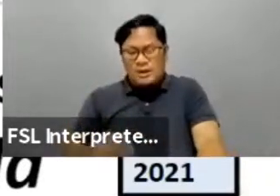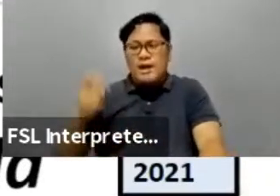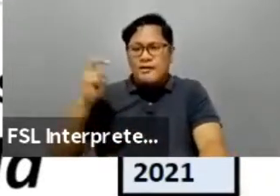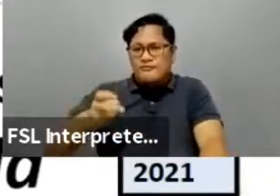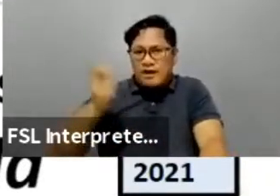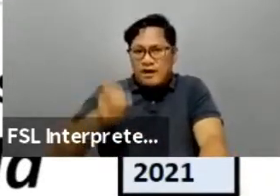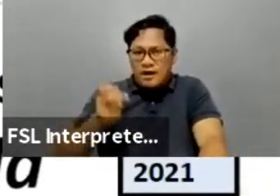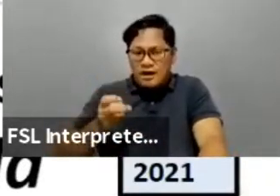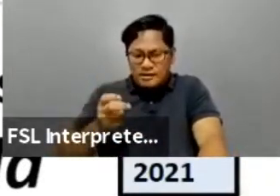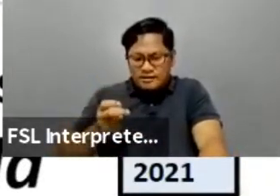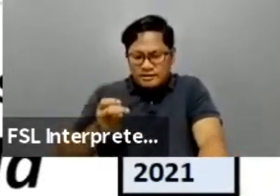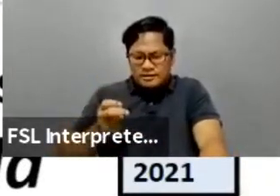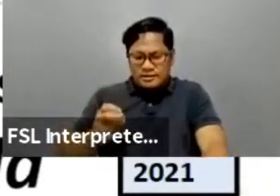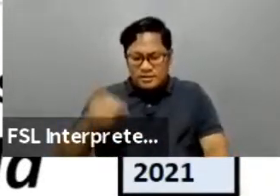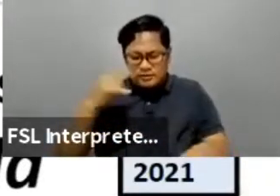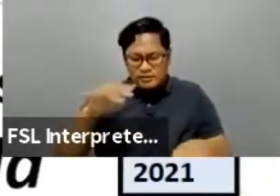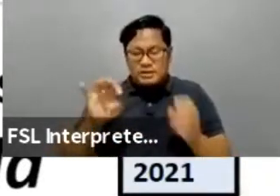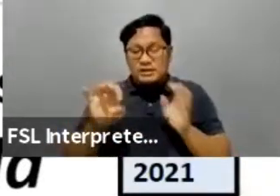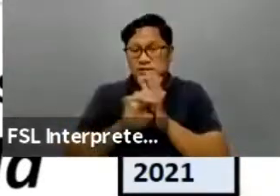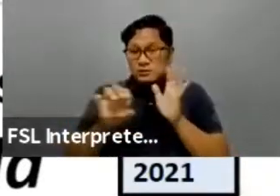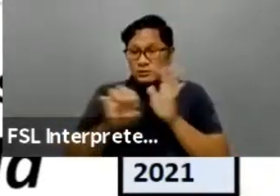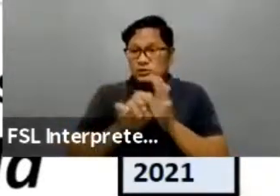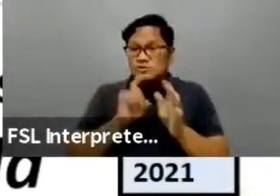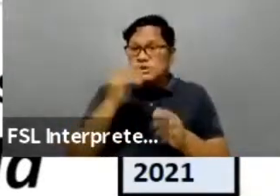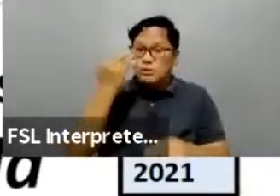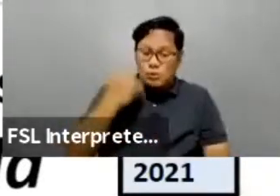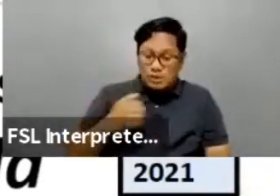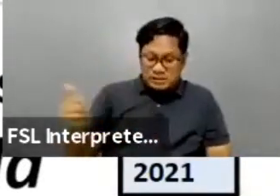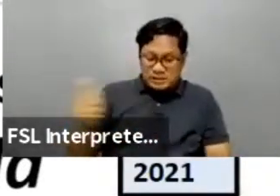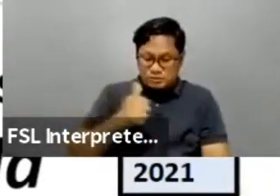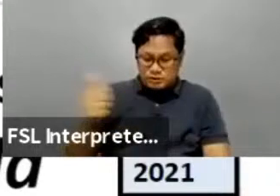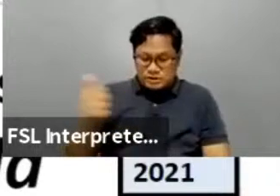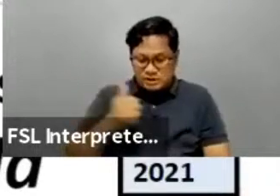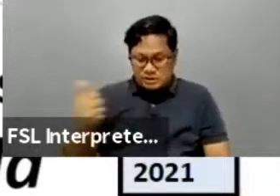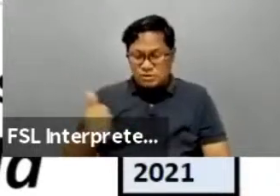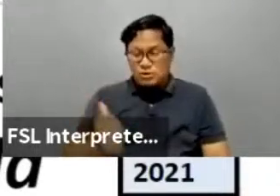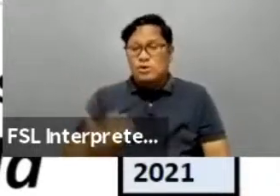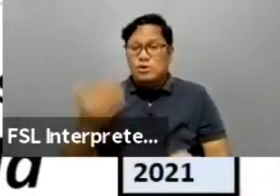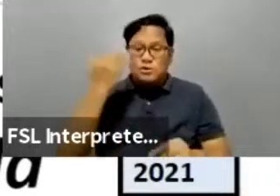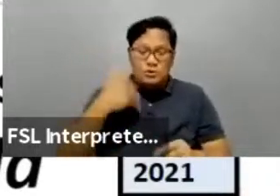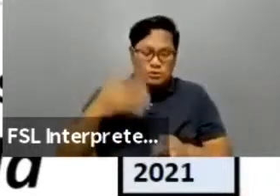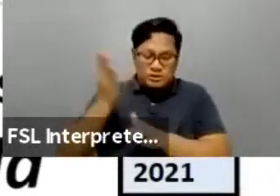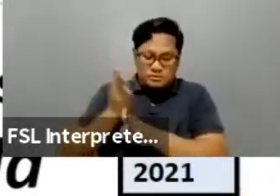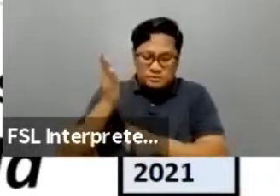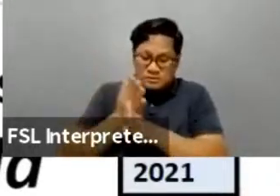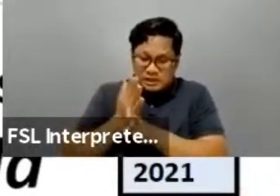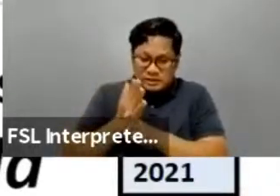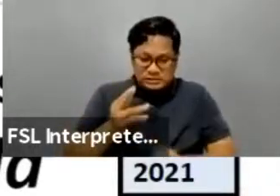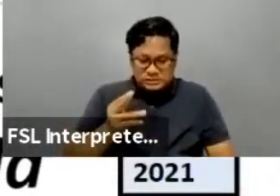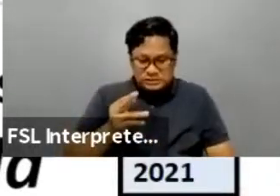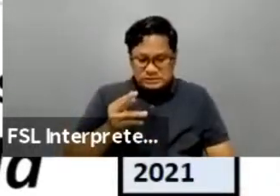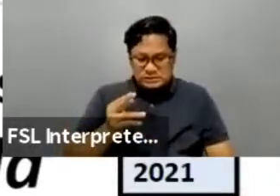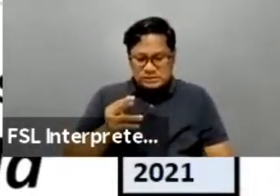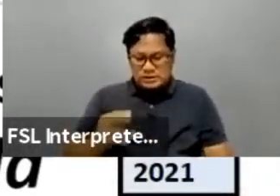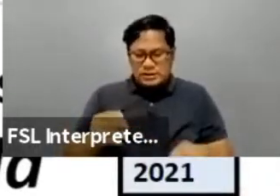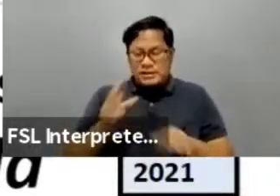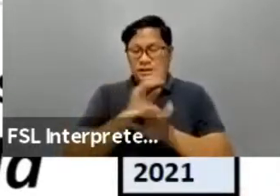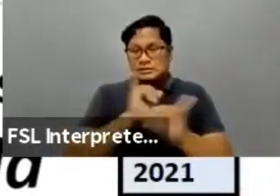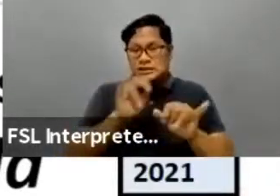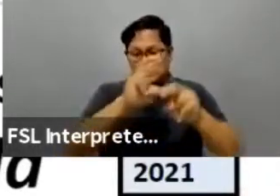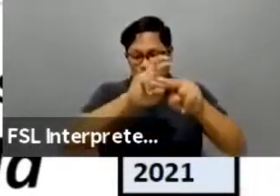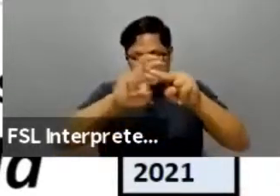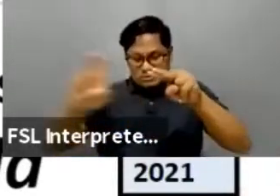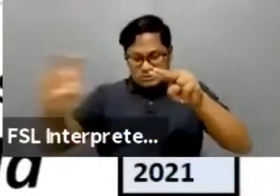nahirapan dahil sa kulang na ang transportasyon, kulang na ang mga buses, at kulang na ang mga MRTs